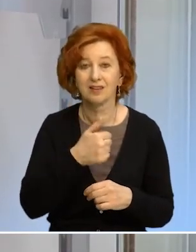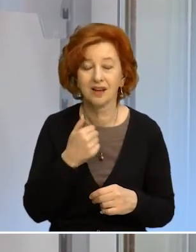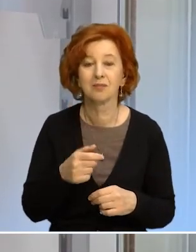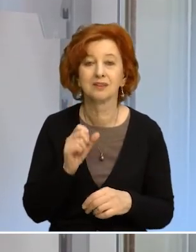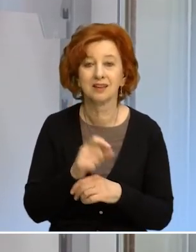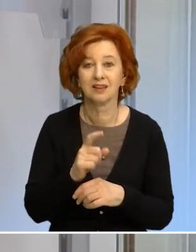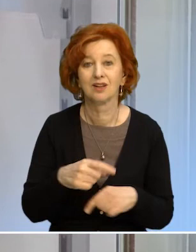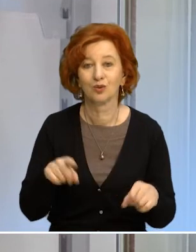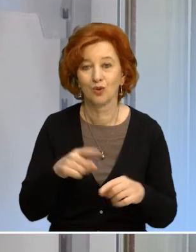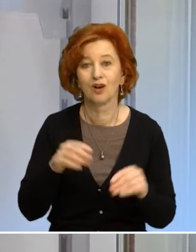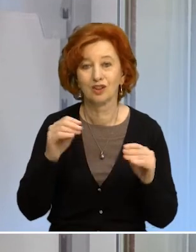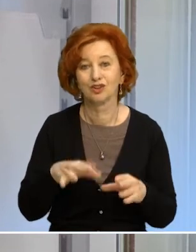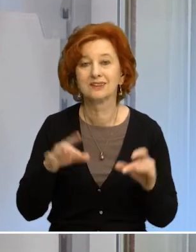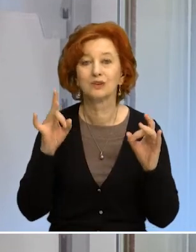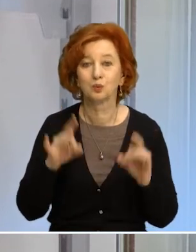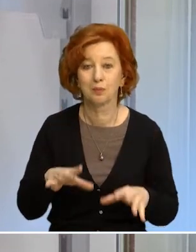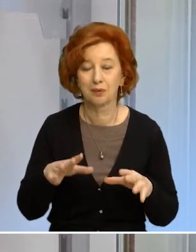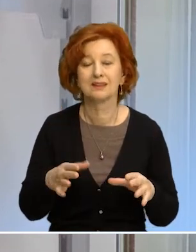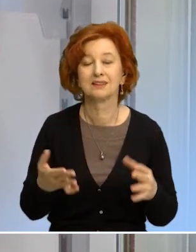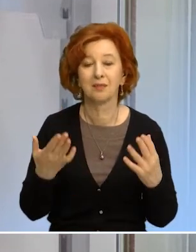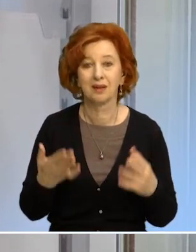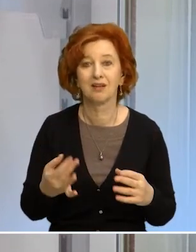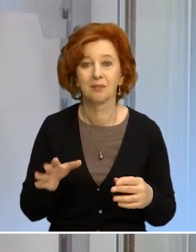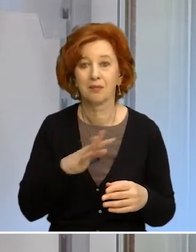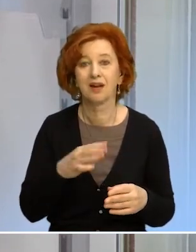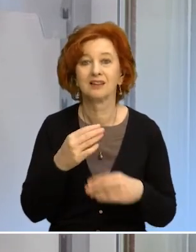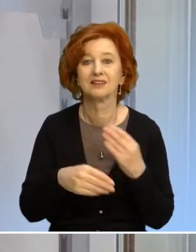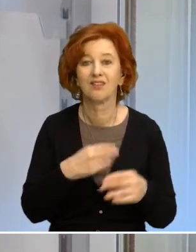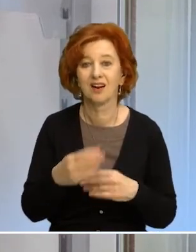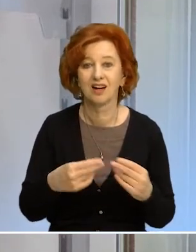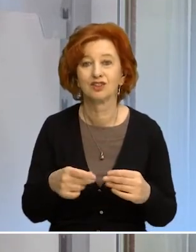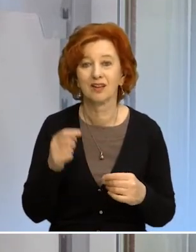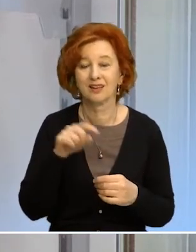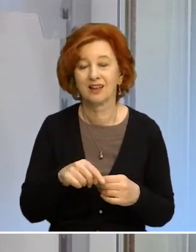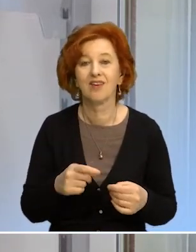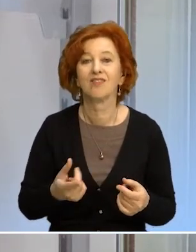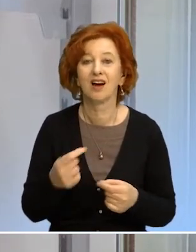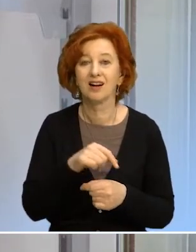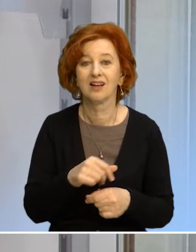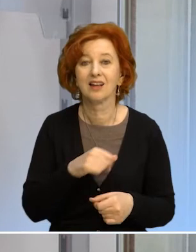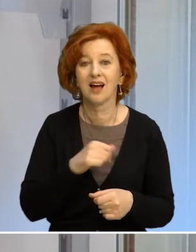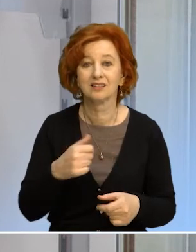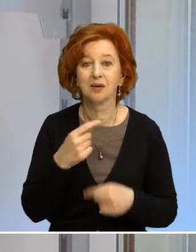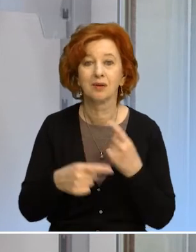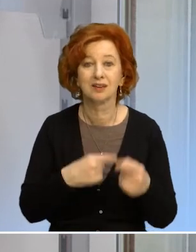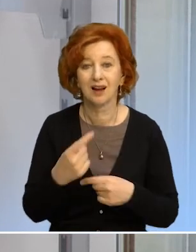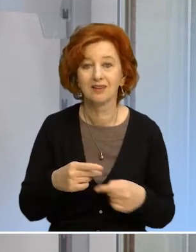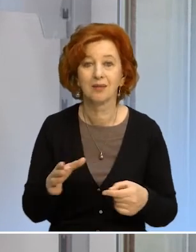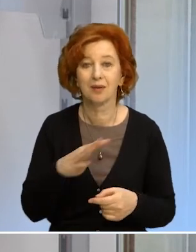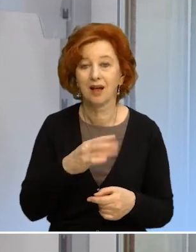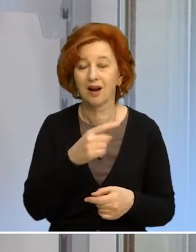гадание, святочное гадание, связанное с теми сюрпризами, которые стали заворачивать в те самые вареники. А сама-то традиция,